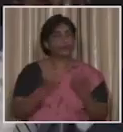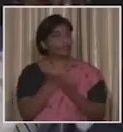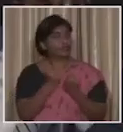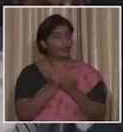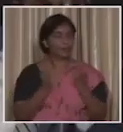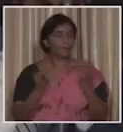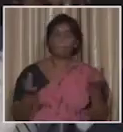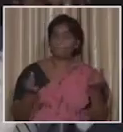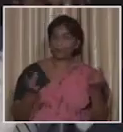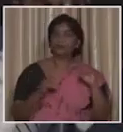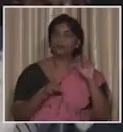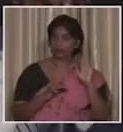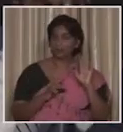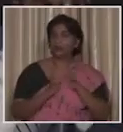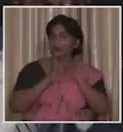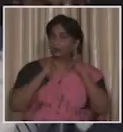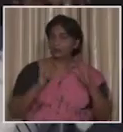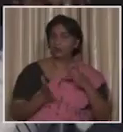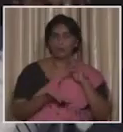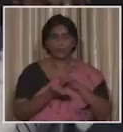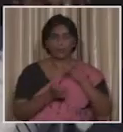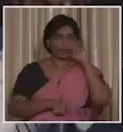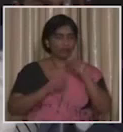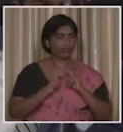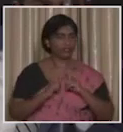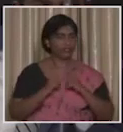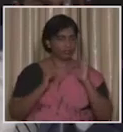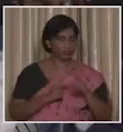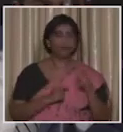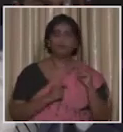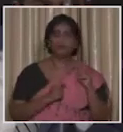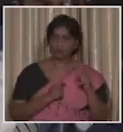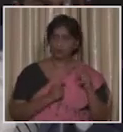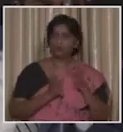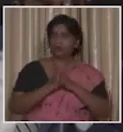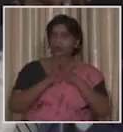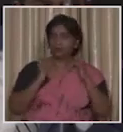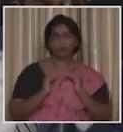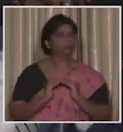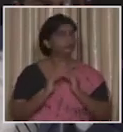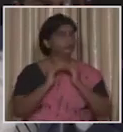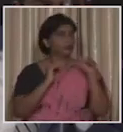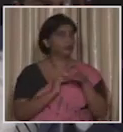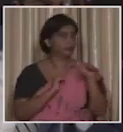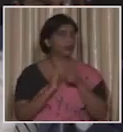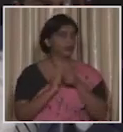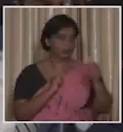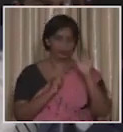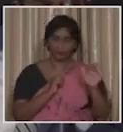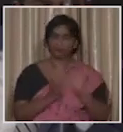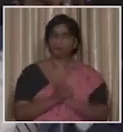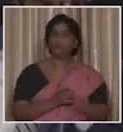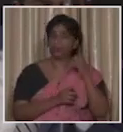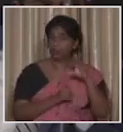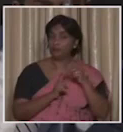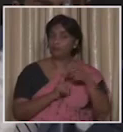පින් සිදුවන්නට විශාල මධ්‍යම පාන්තික ජනතාවක් ජීවත් වෙන විශාල සංවර්ධනය වෙච්ච ප්‍රදේශයක් බවට පත් වෙලා තිබෙනවා. ඒ